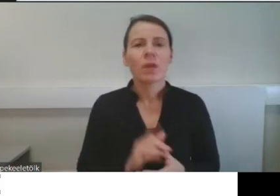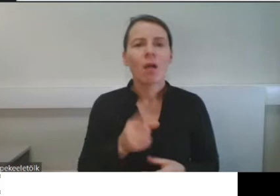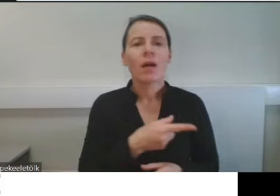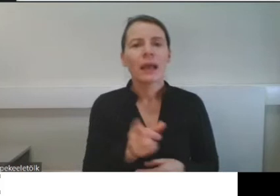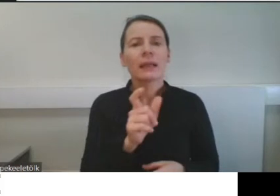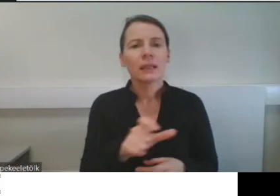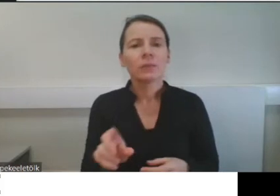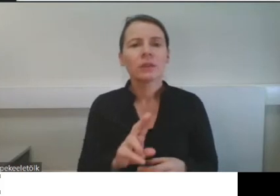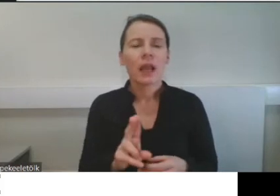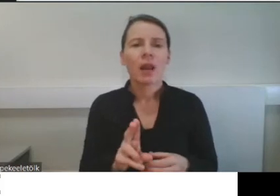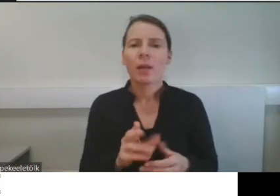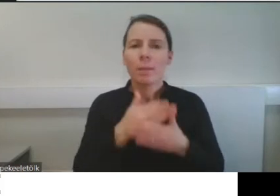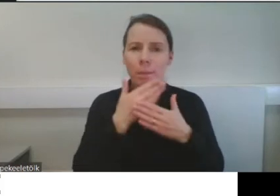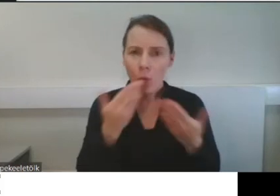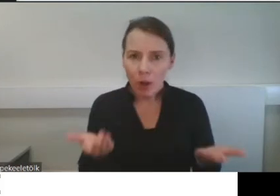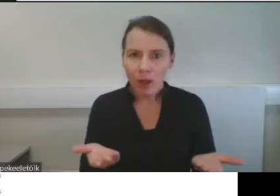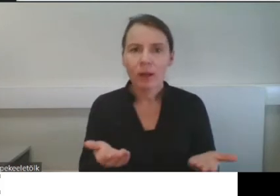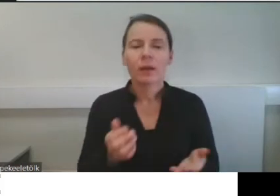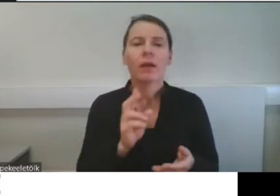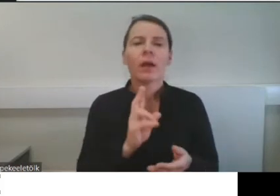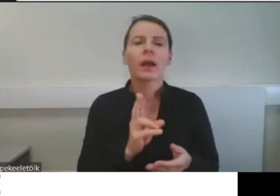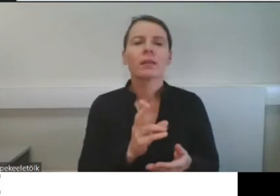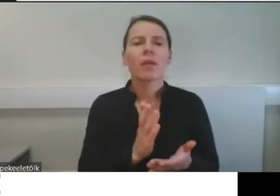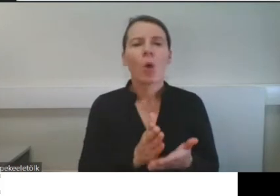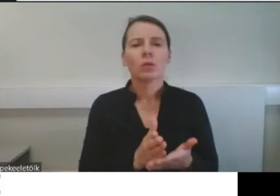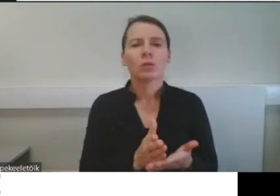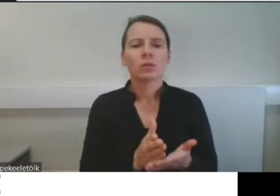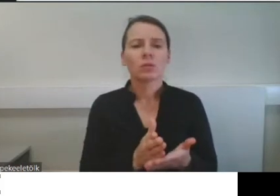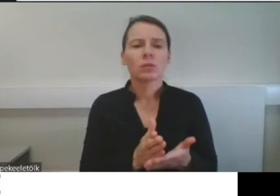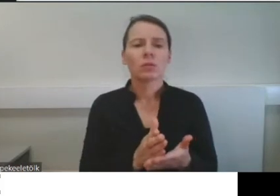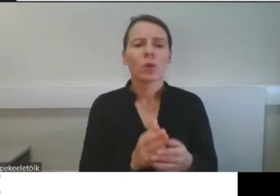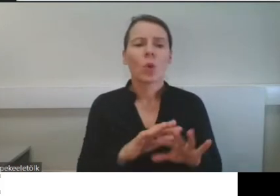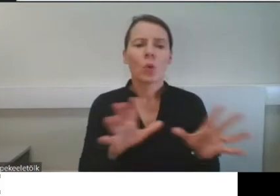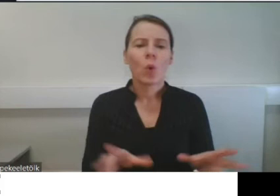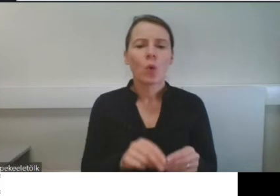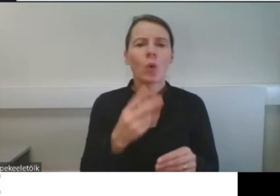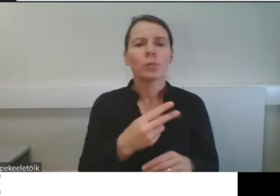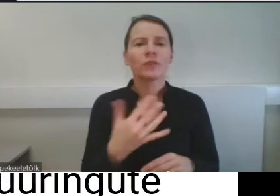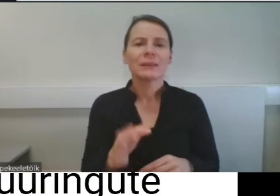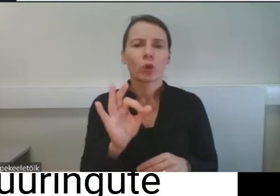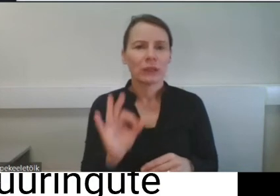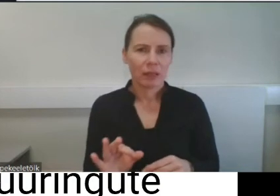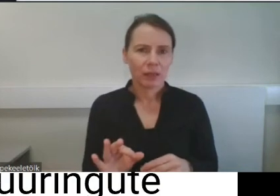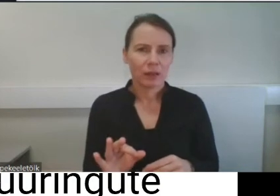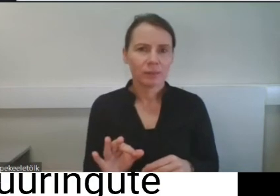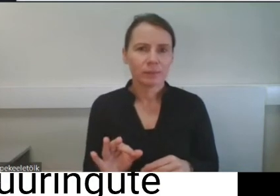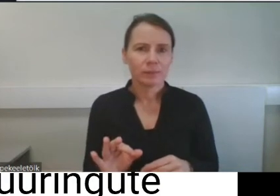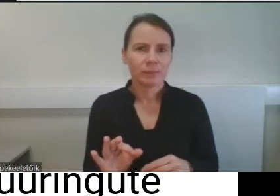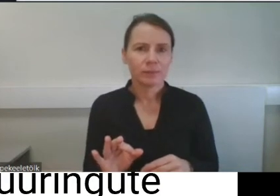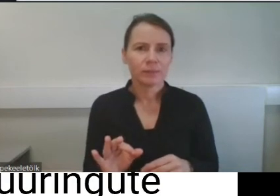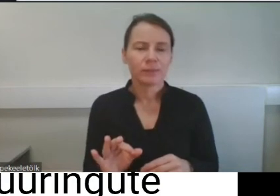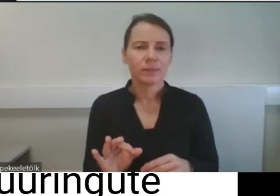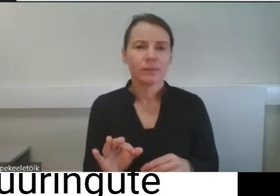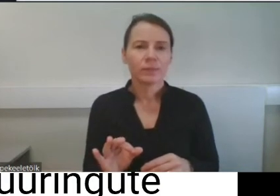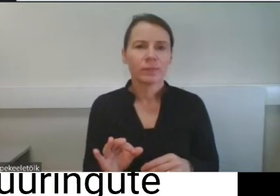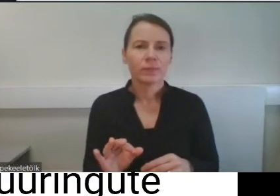mõned lingid nendele lühenditele ja nendele materjalidele nii eesti kui inglise keeles.